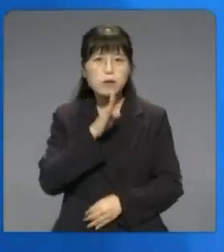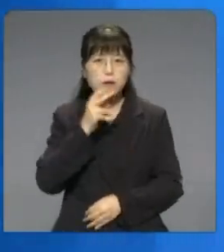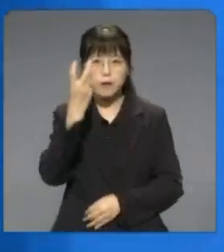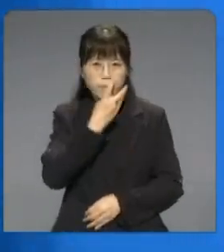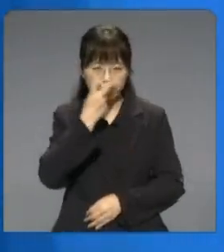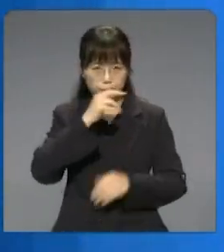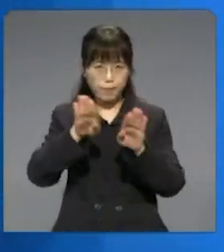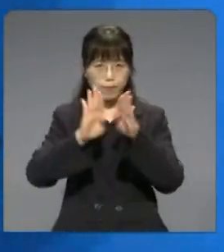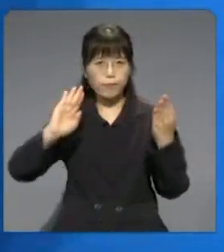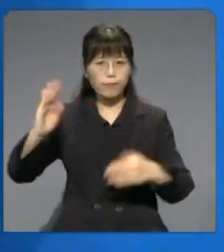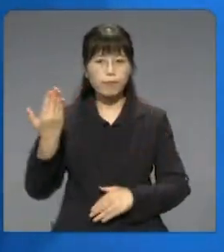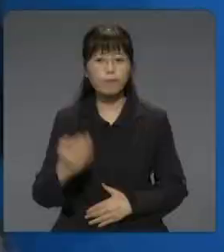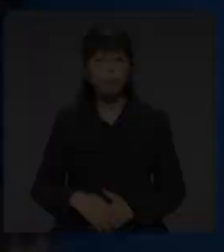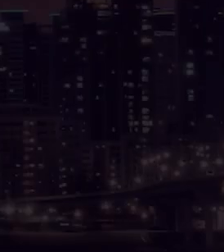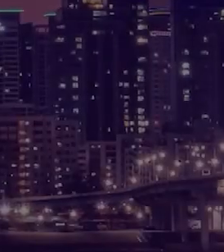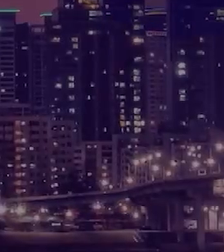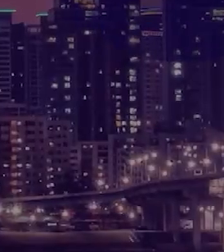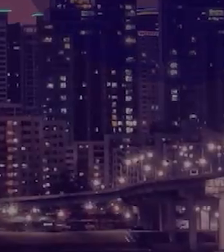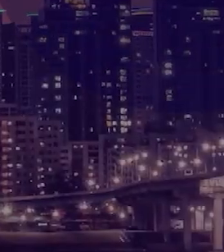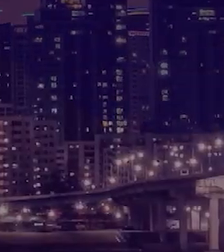실질심사가 열립니다